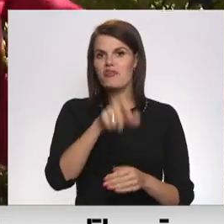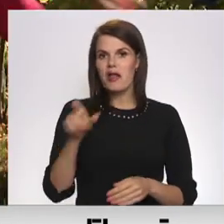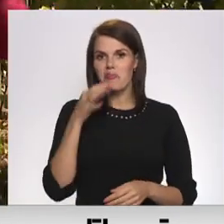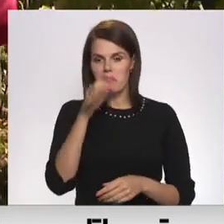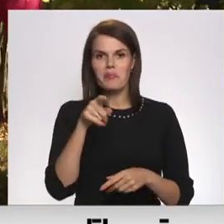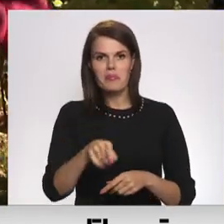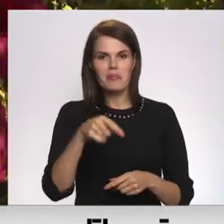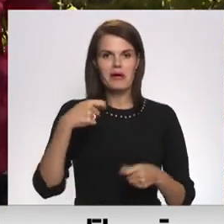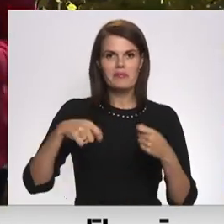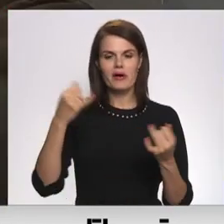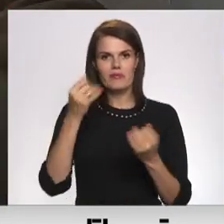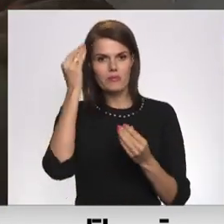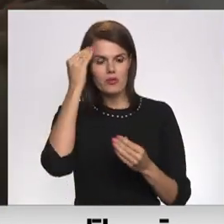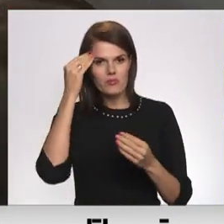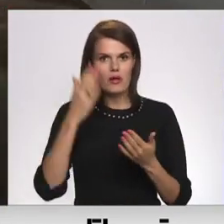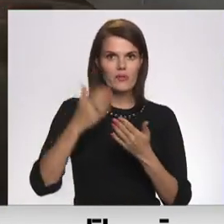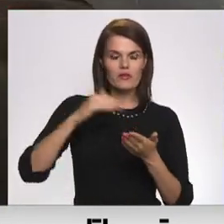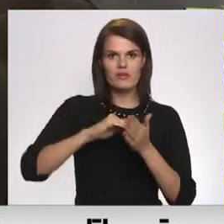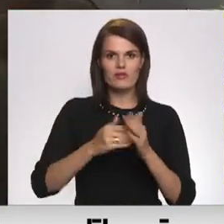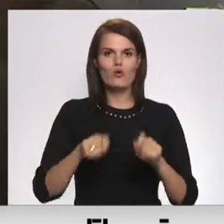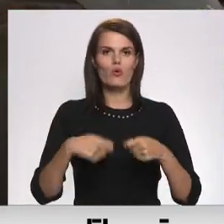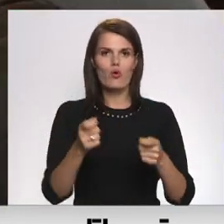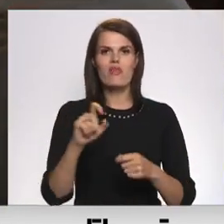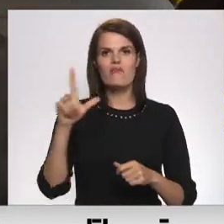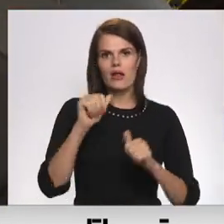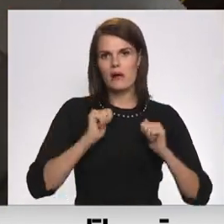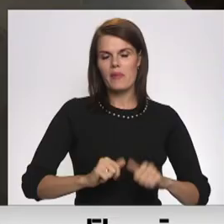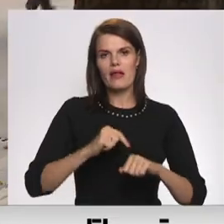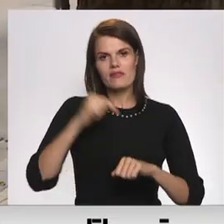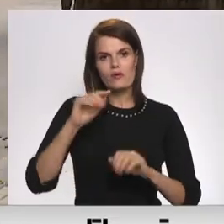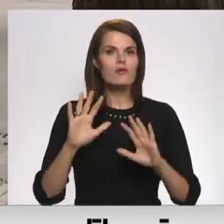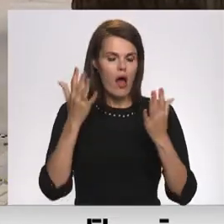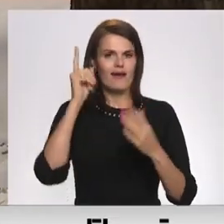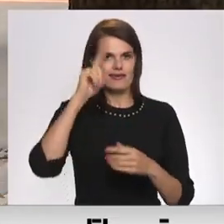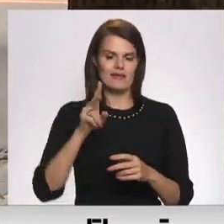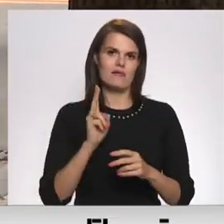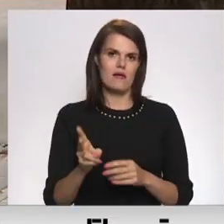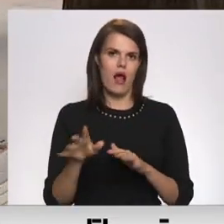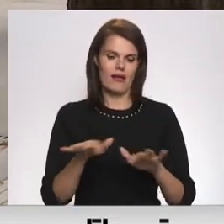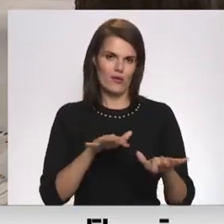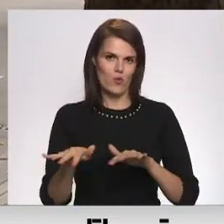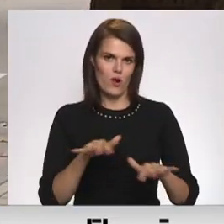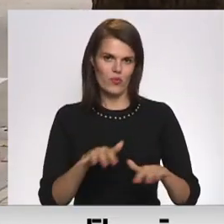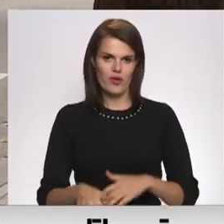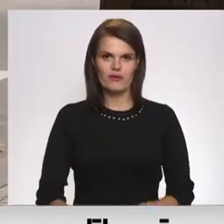izspēlētas trauksmes situācijas dod lielāku mieru. Aiki Incīns, Ivans, Latvijas televīzija.